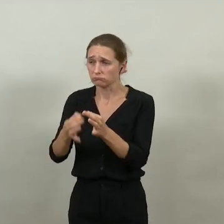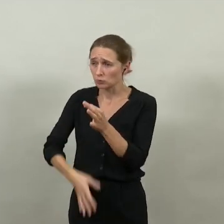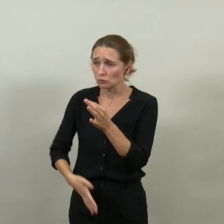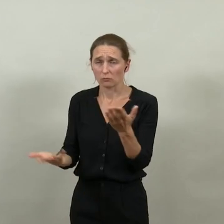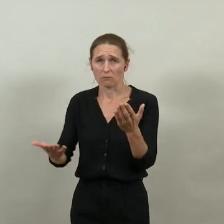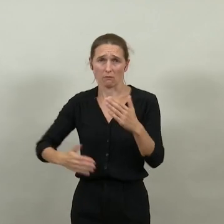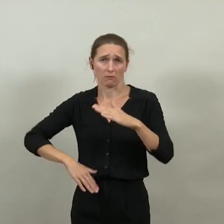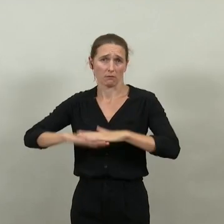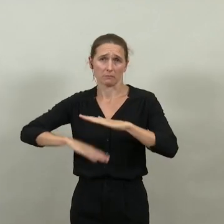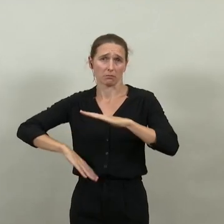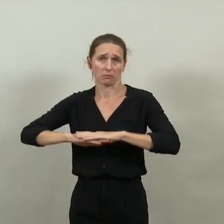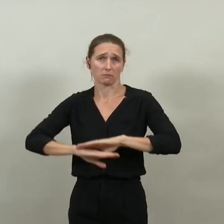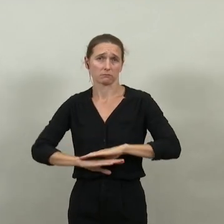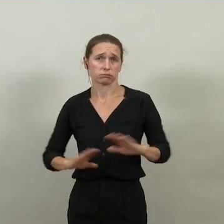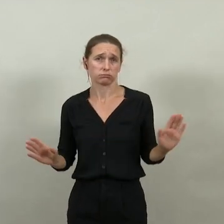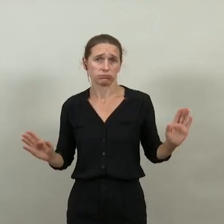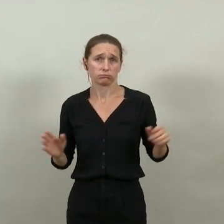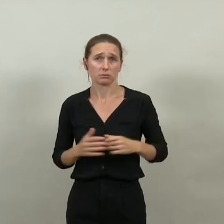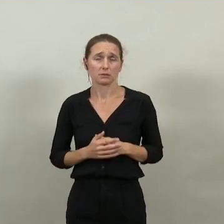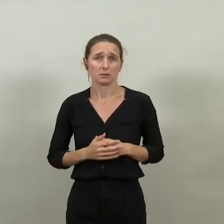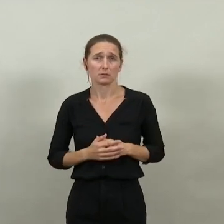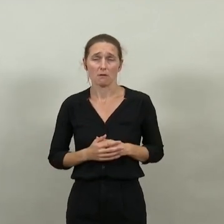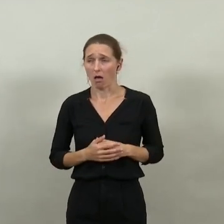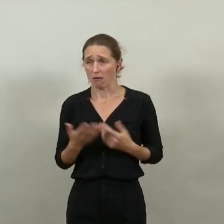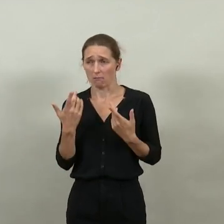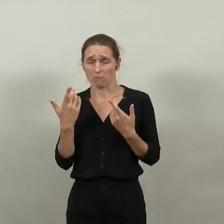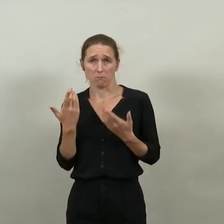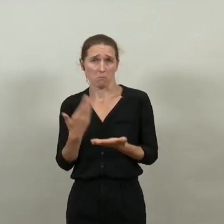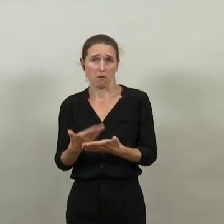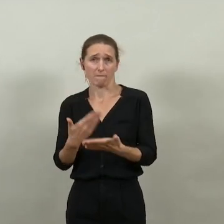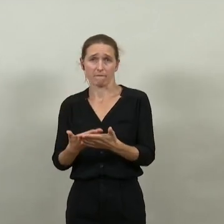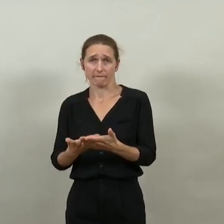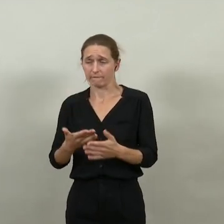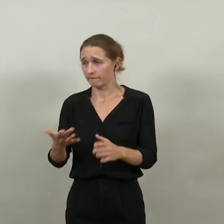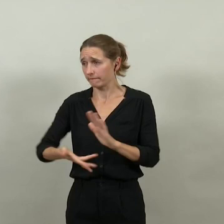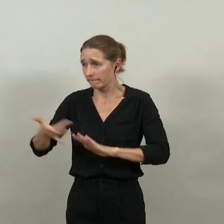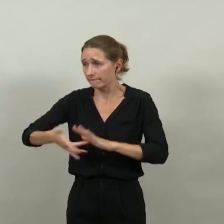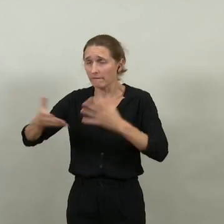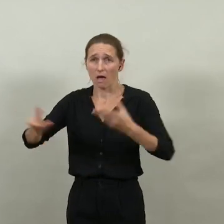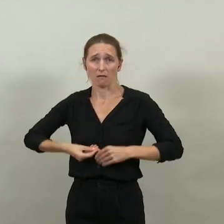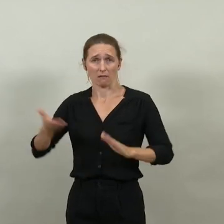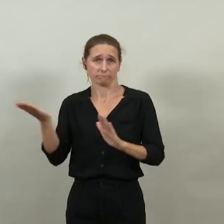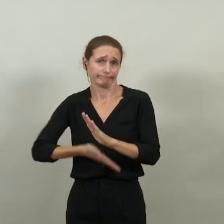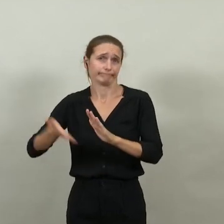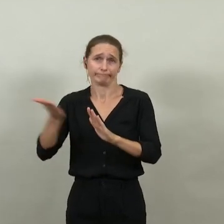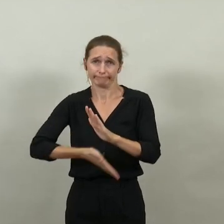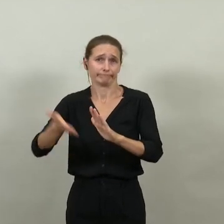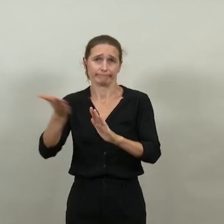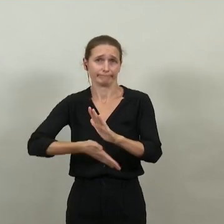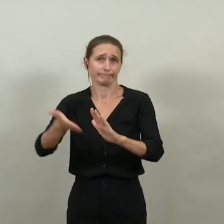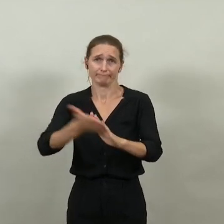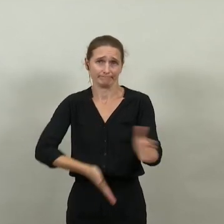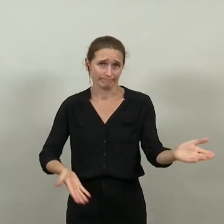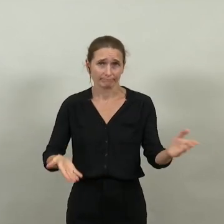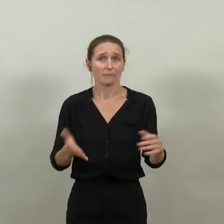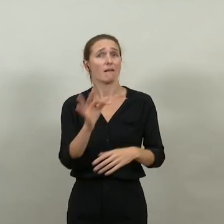limites à tous les points de vue on a vu échec sur échec concernant les immigrés on a vu échec échec sur les politiques de la